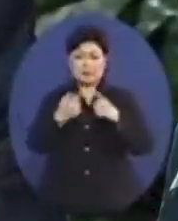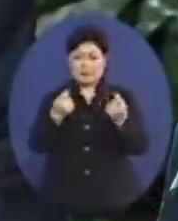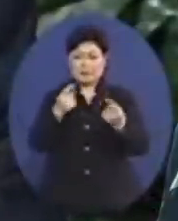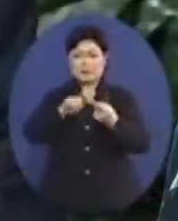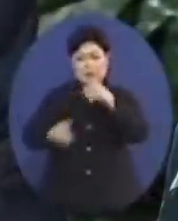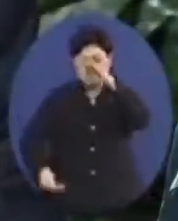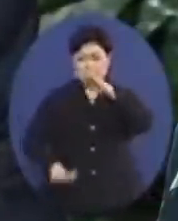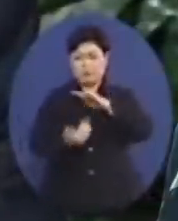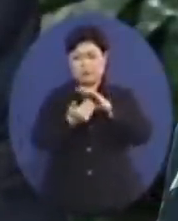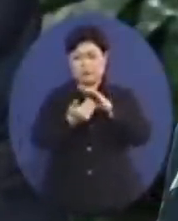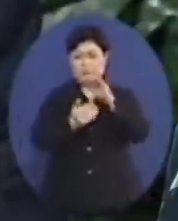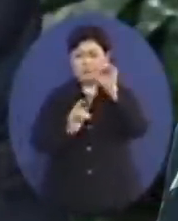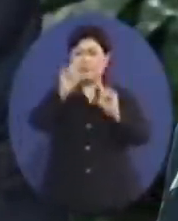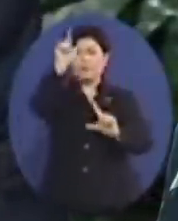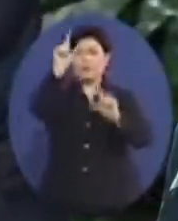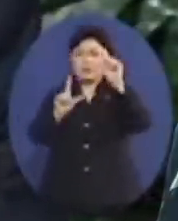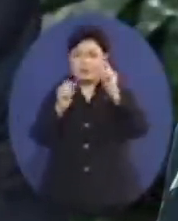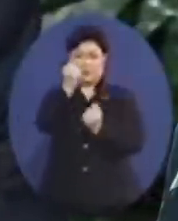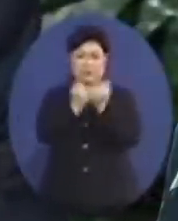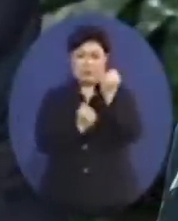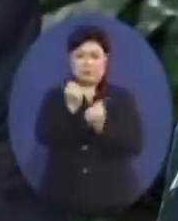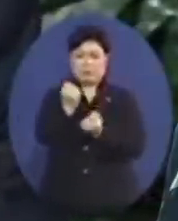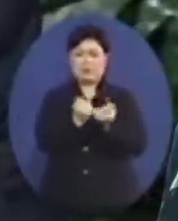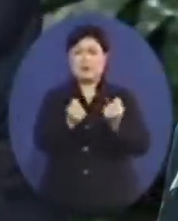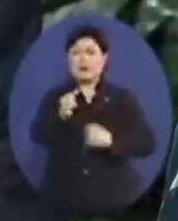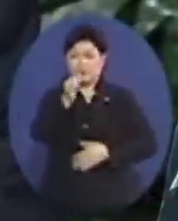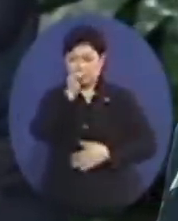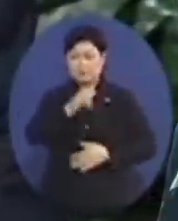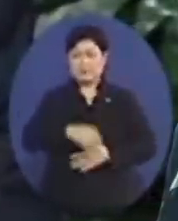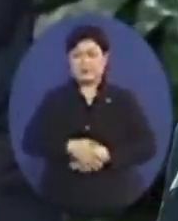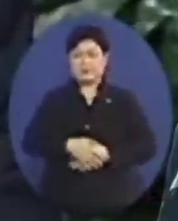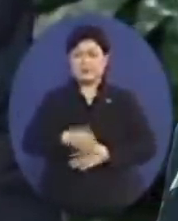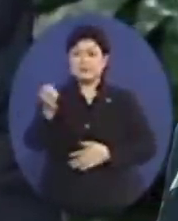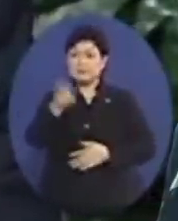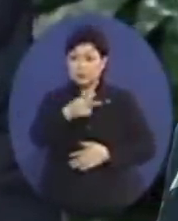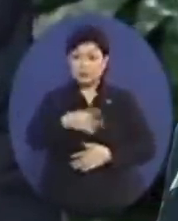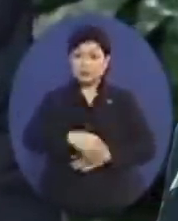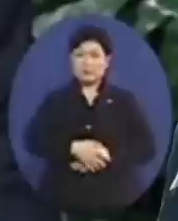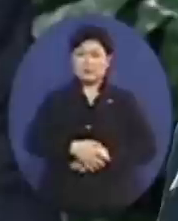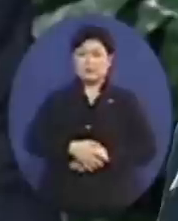이루어진 상태를 설명하고 있는 것입니다. 그리고